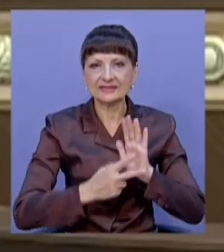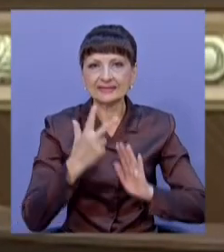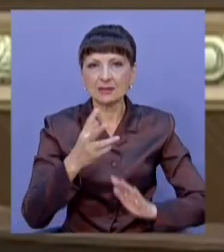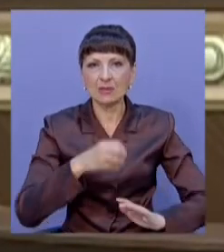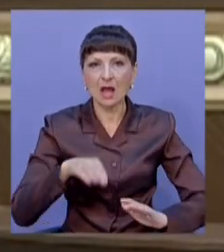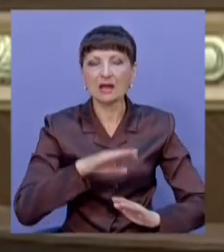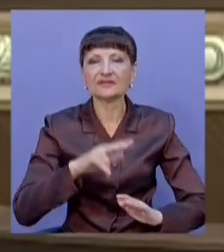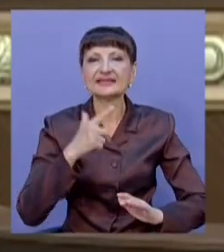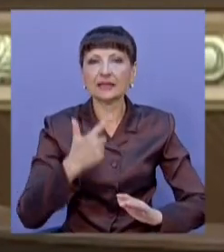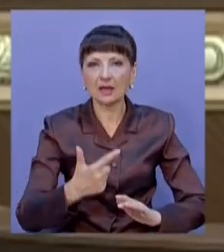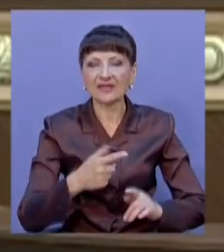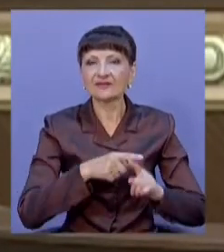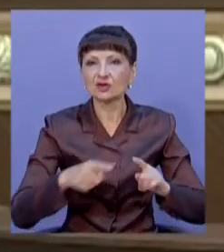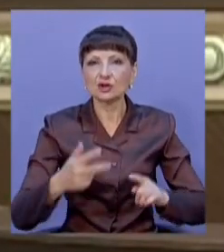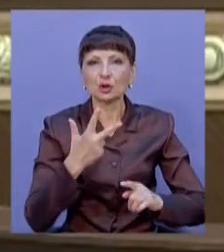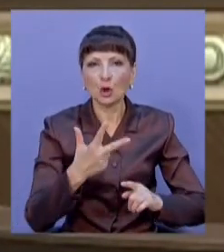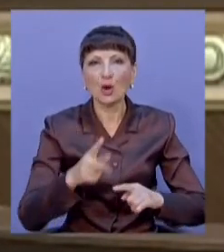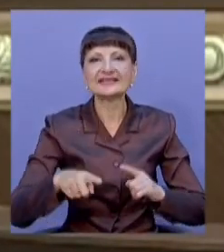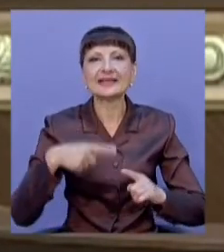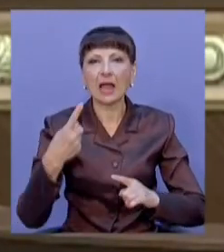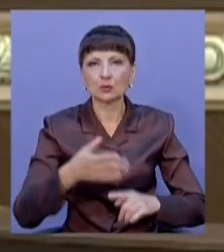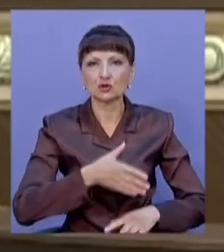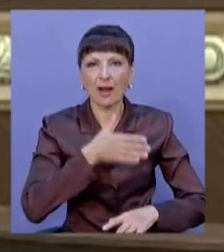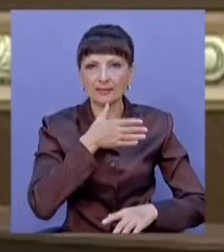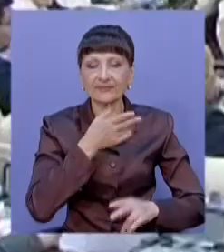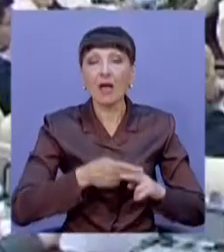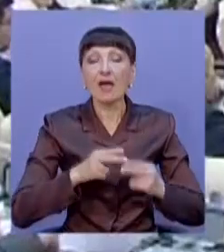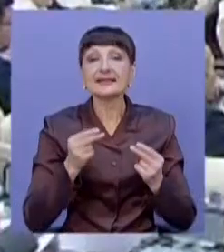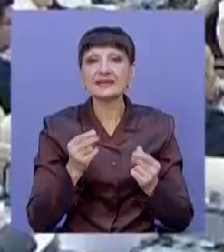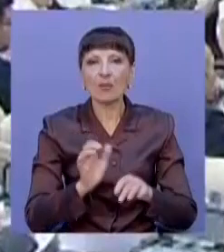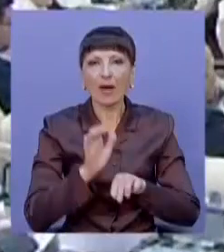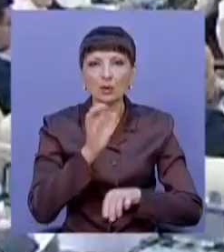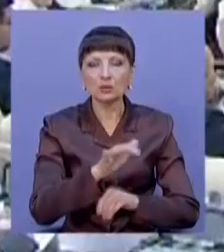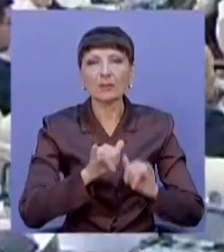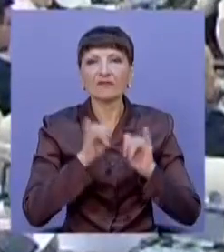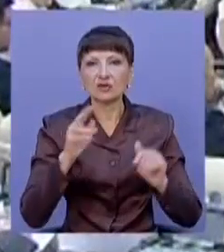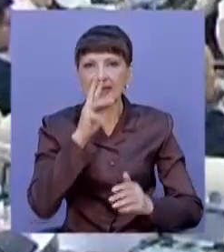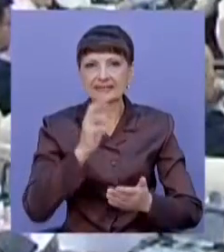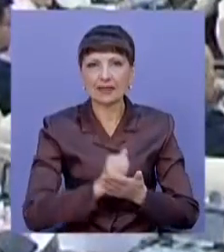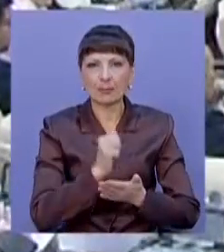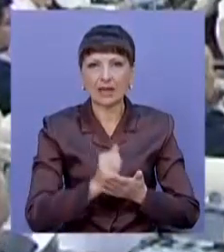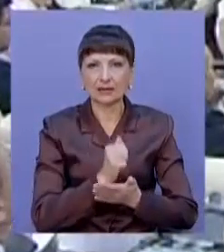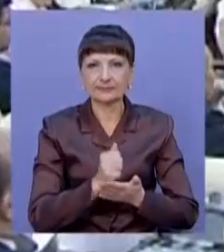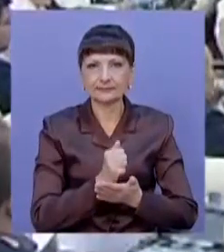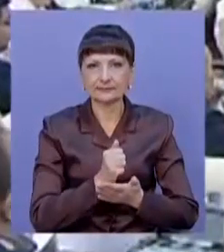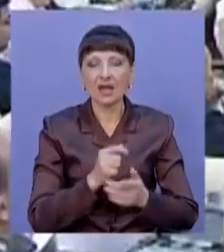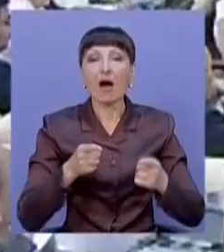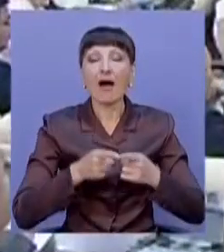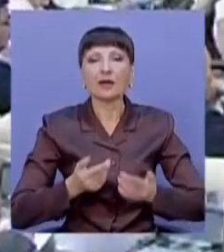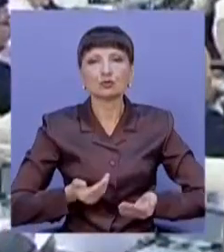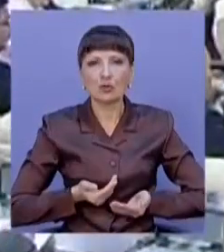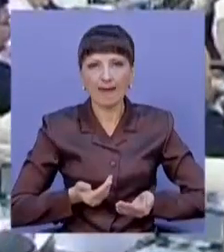миллиарда тенге в течение 3 следующих лет. Эти средства пойдут на повышение заработной платы, аренду